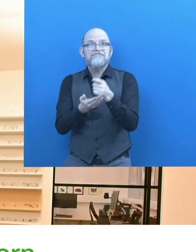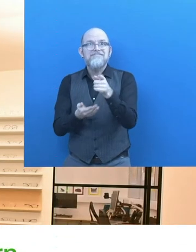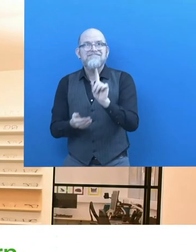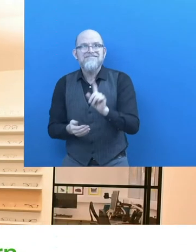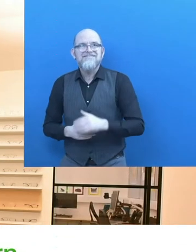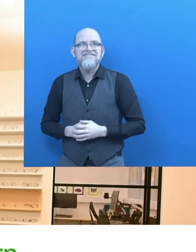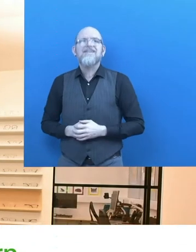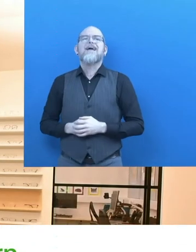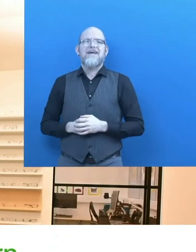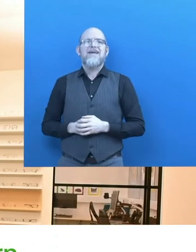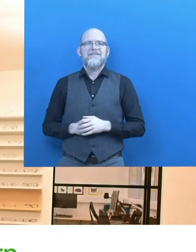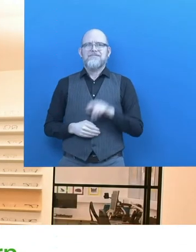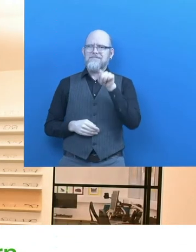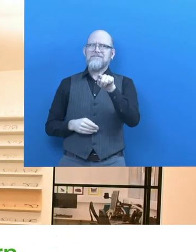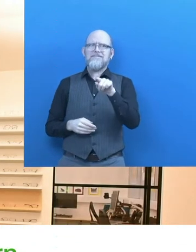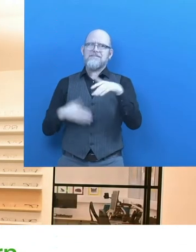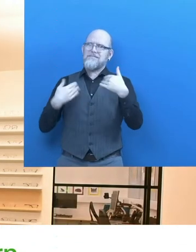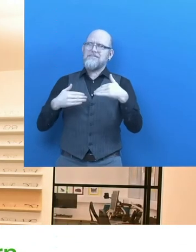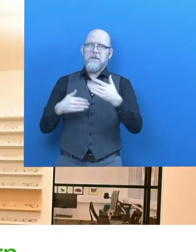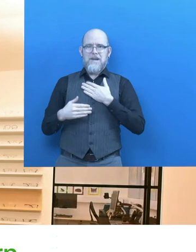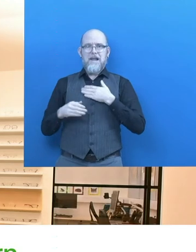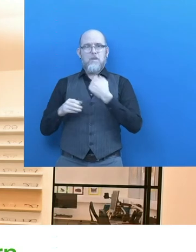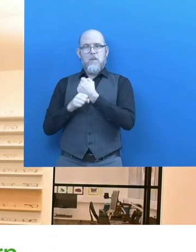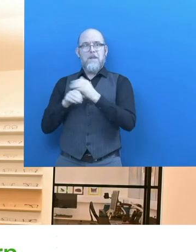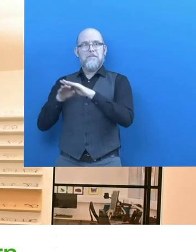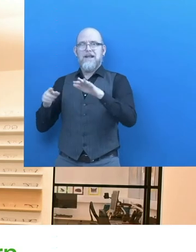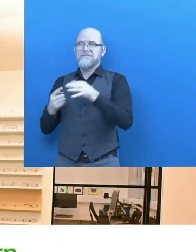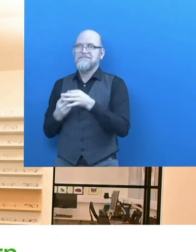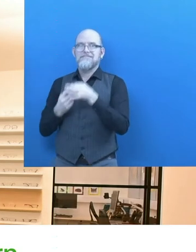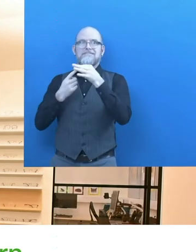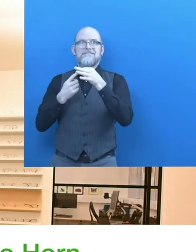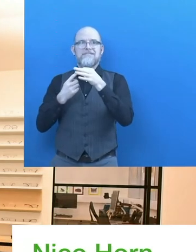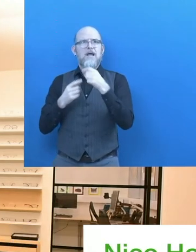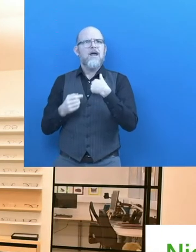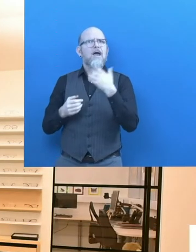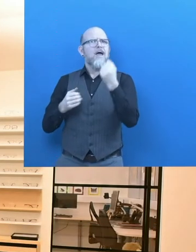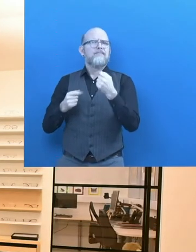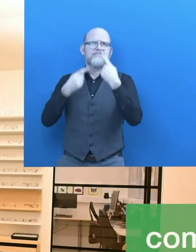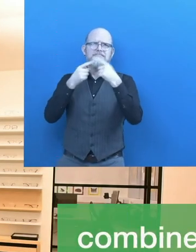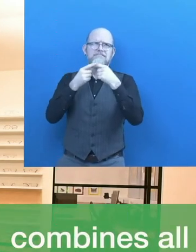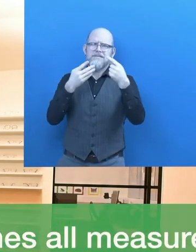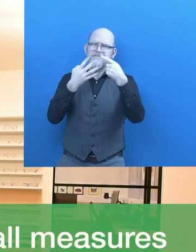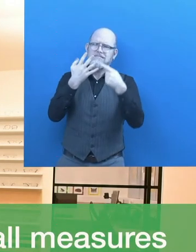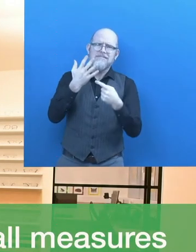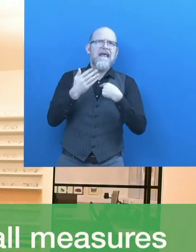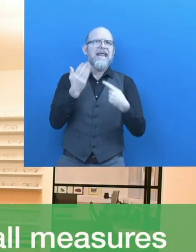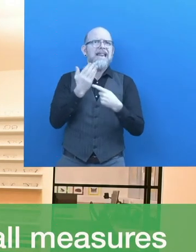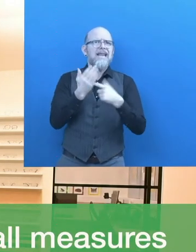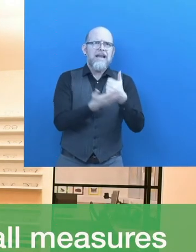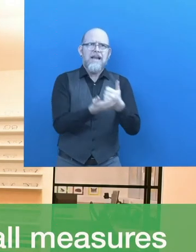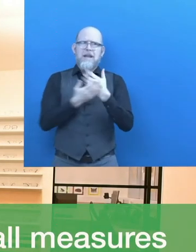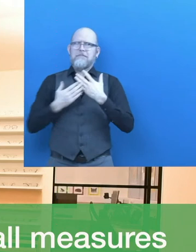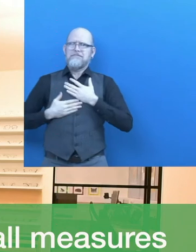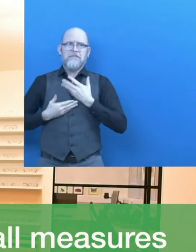Besonders an der Arbeitsplatzausstattung ist einfach, dass es halt alle Arten von Hilfsmitteln kombiniert. Das heißt, ich habe sowohl die Brille